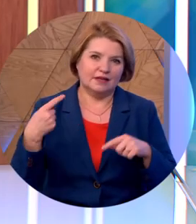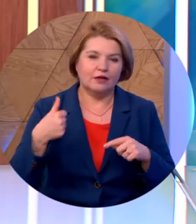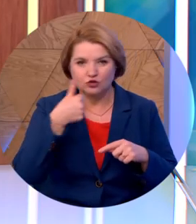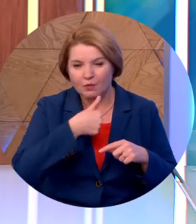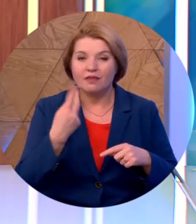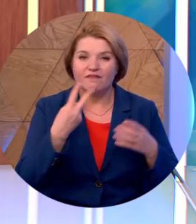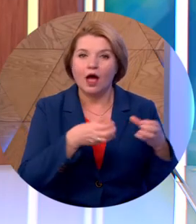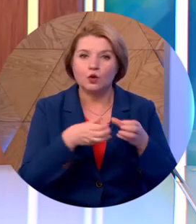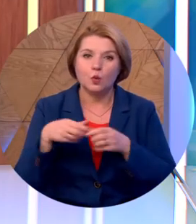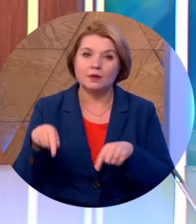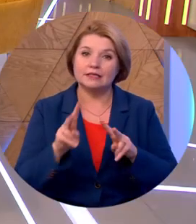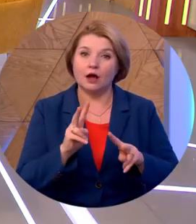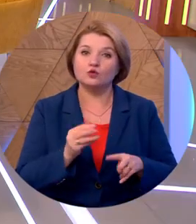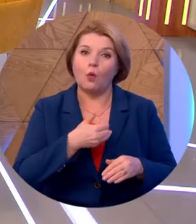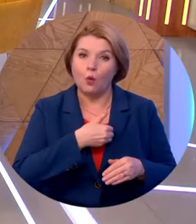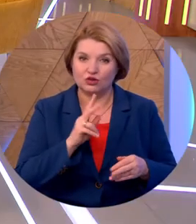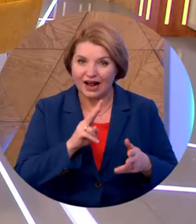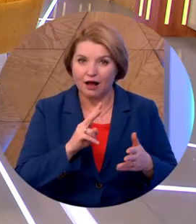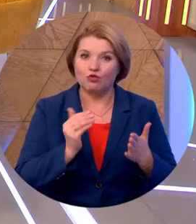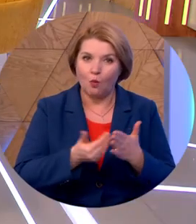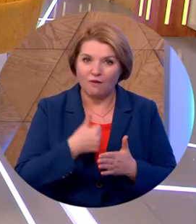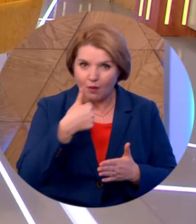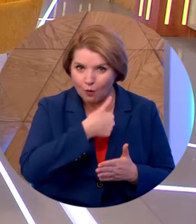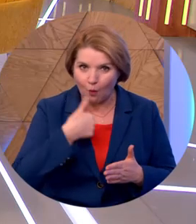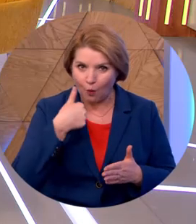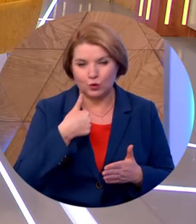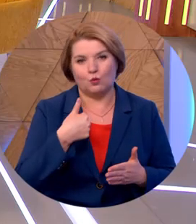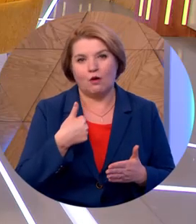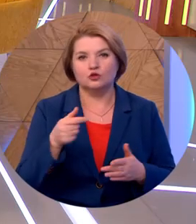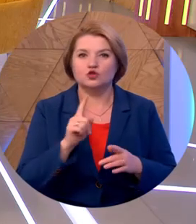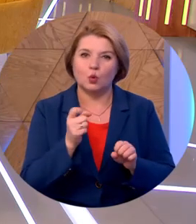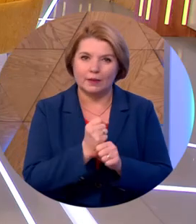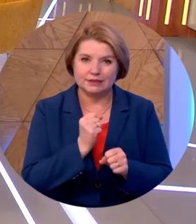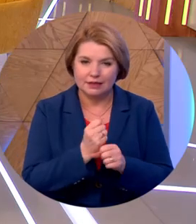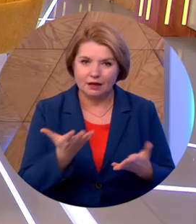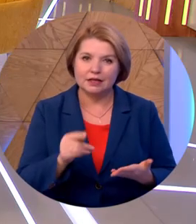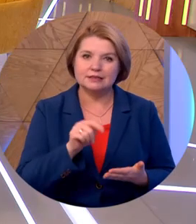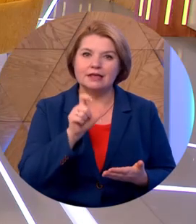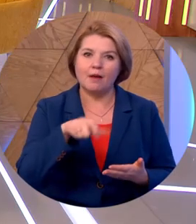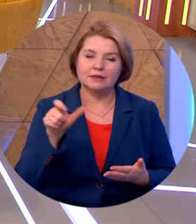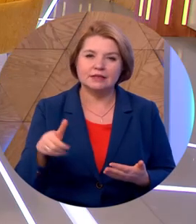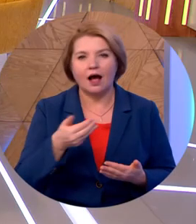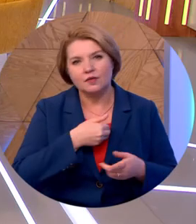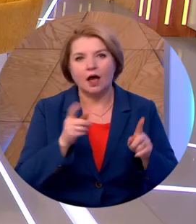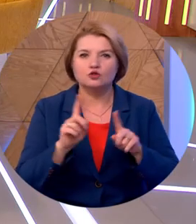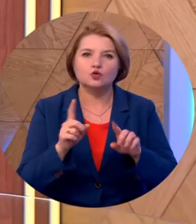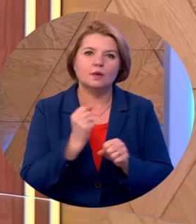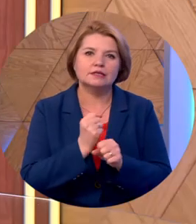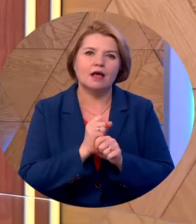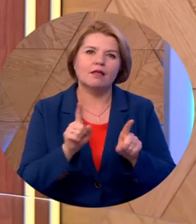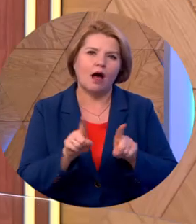это те кто хочет к Новому году То есть те пациенты которые хотят что-то сделать такое